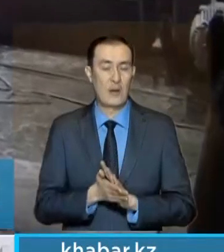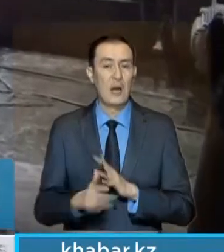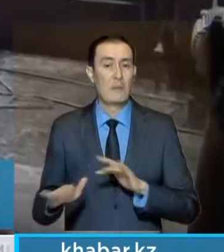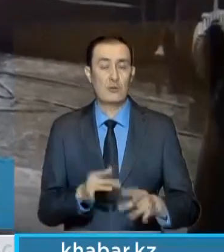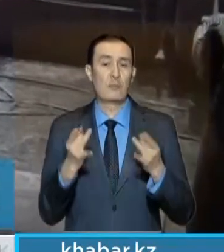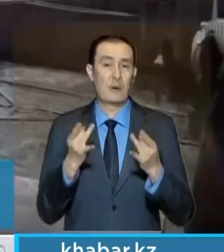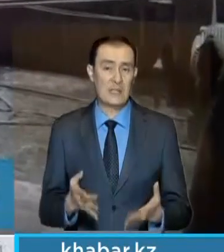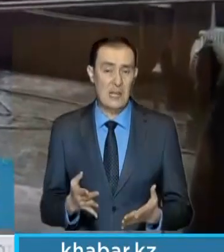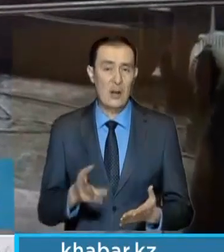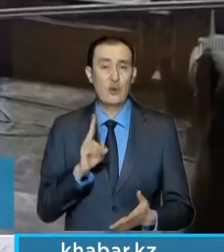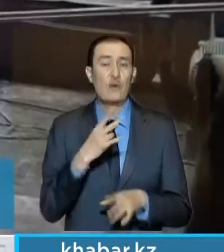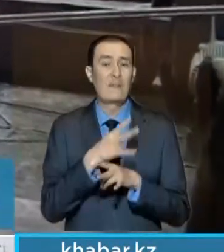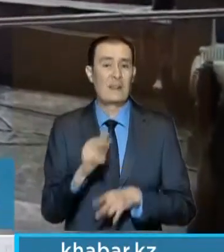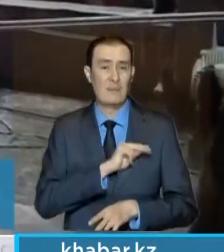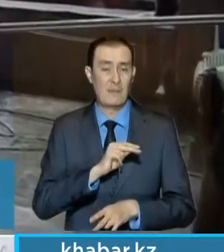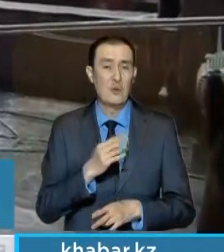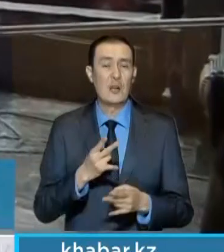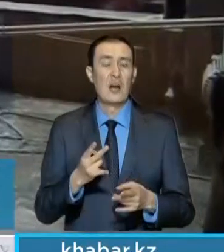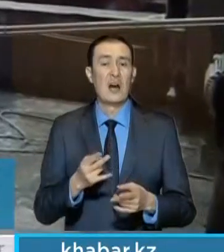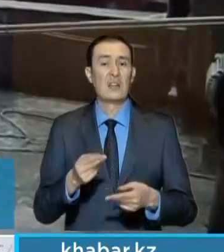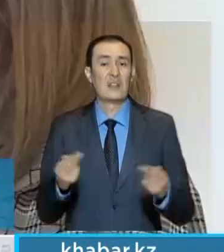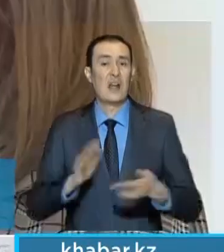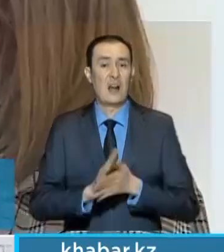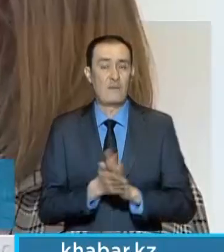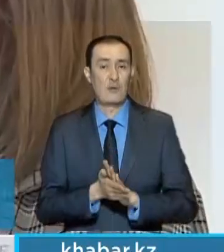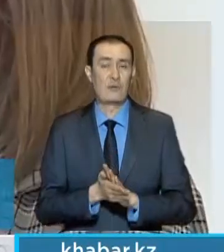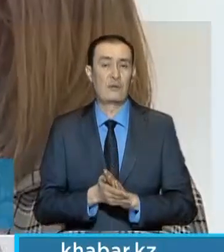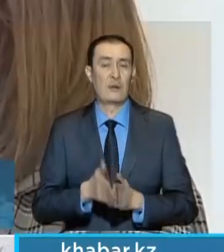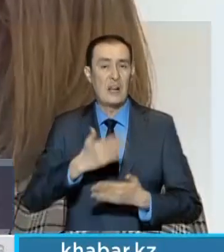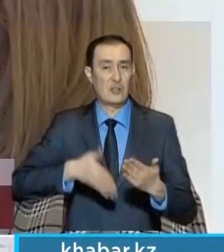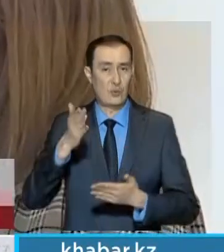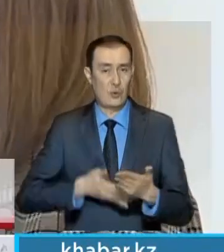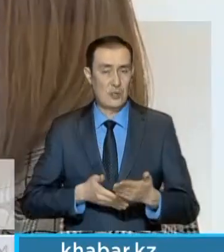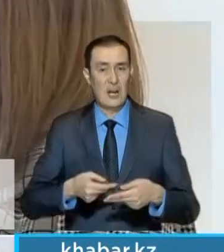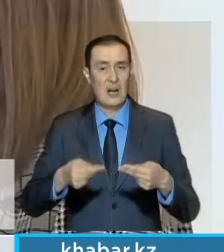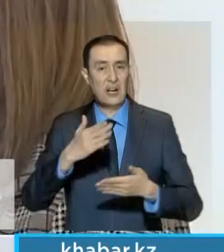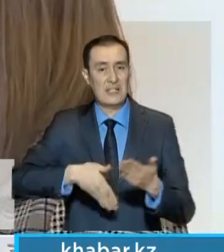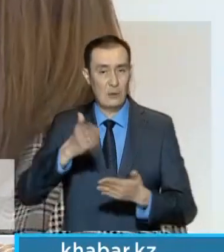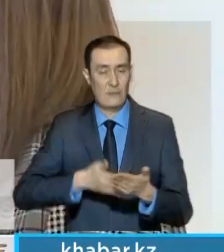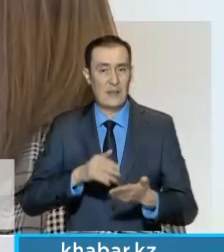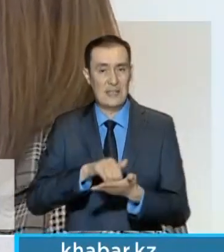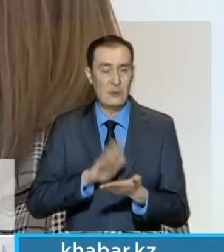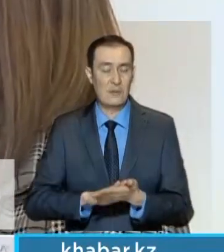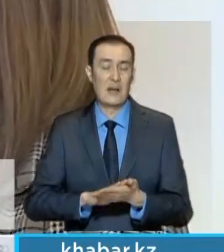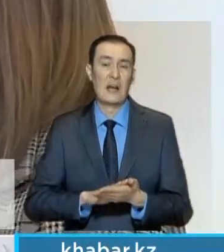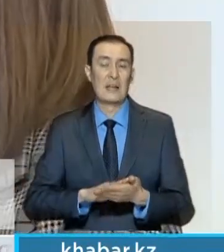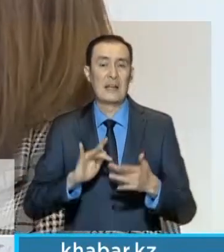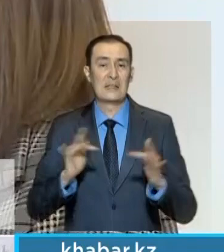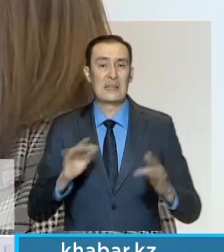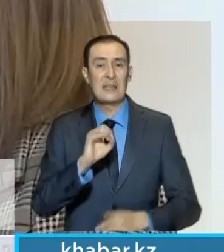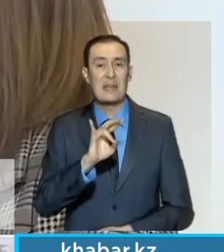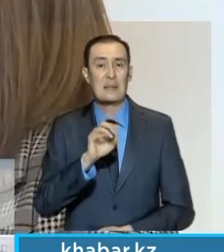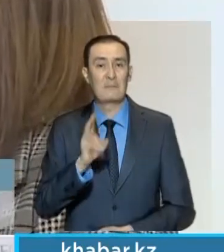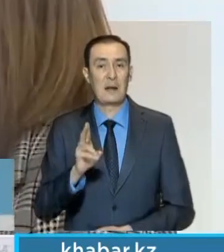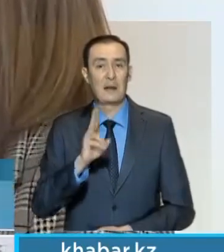простая специалисту вредной профессии надо лишь расторгнуть трудовой договор данное расторжение трудового договора регистрируется на сайте